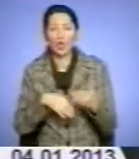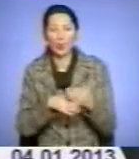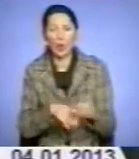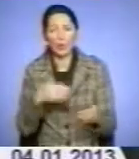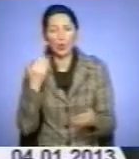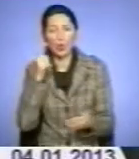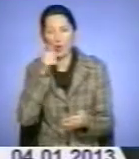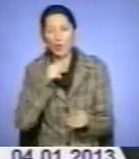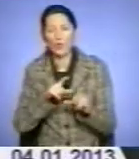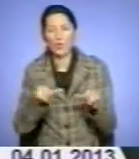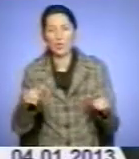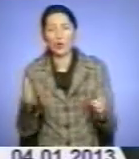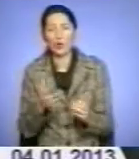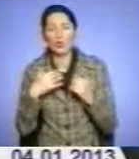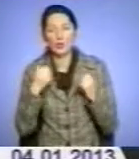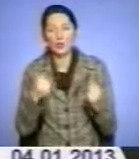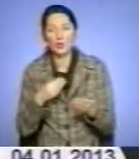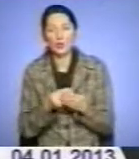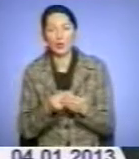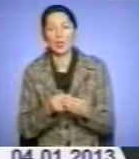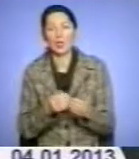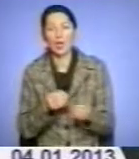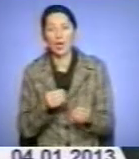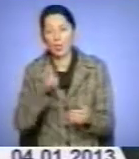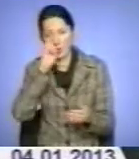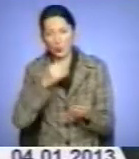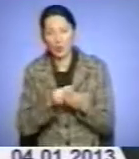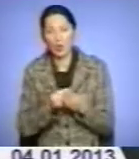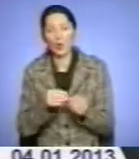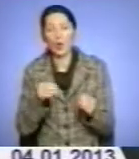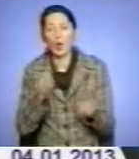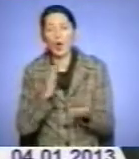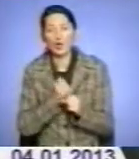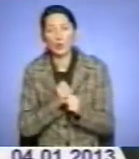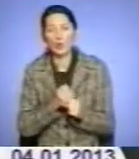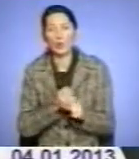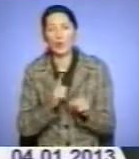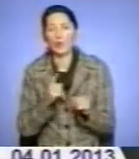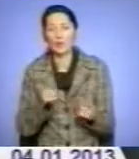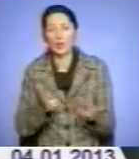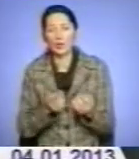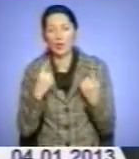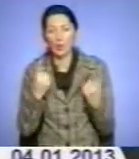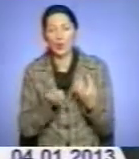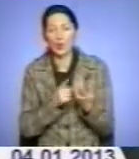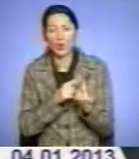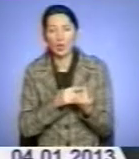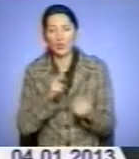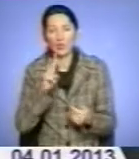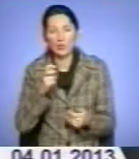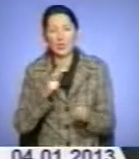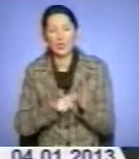охорони здоров'я за кошти державного бюджету поставлена рекордна кількість – 286 автомобілів швидкої медичної